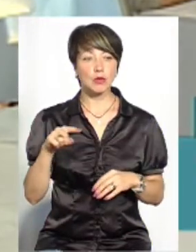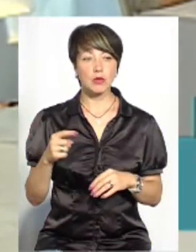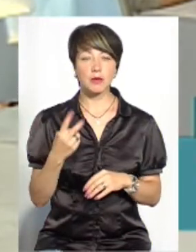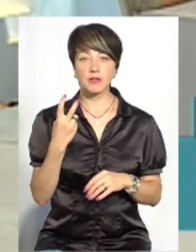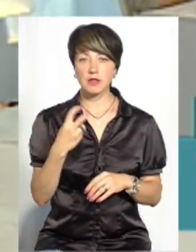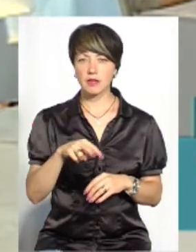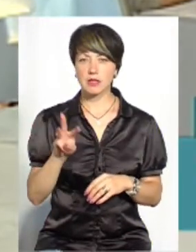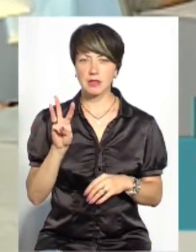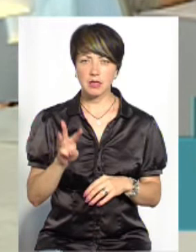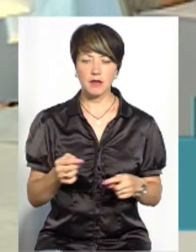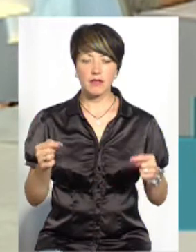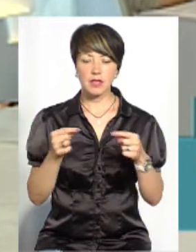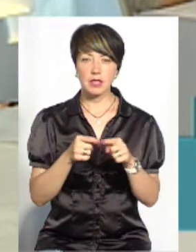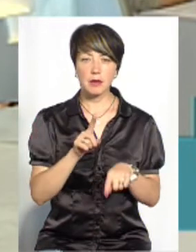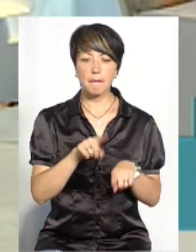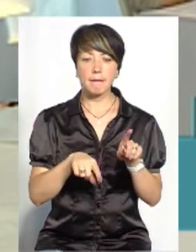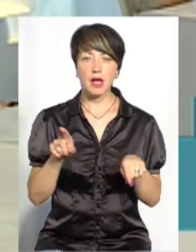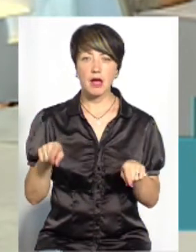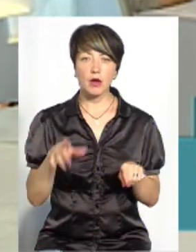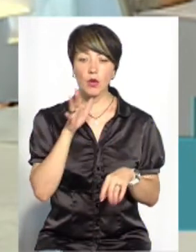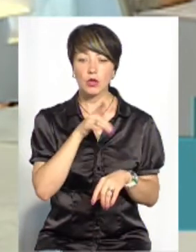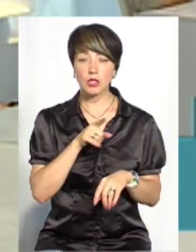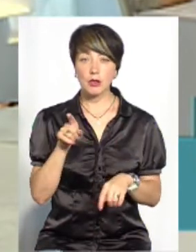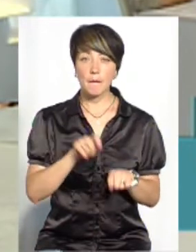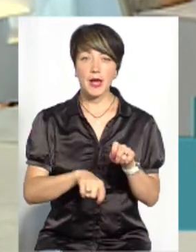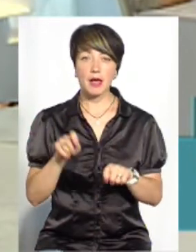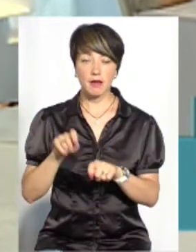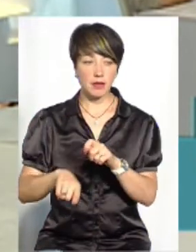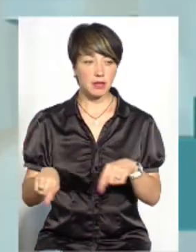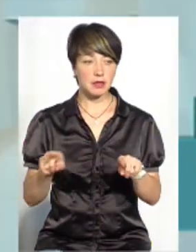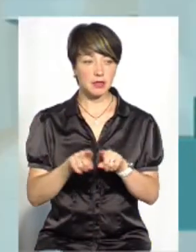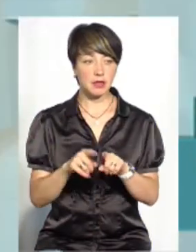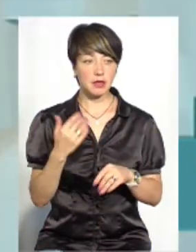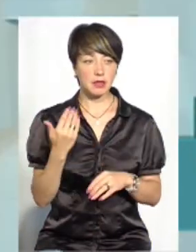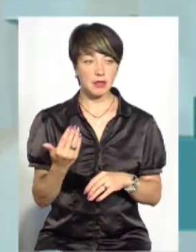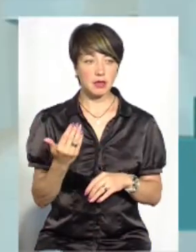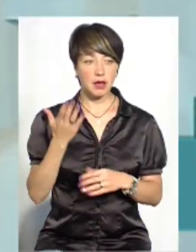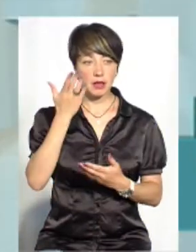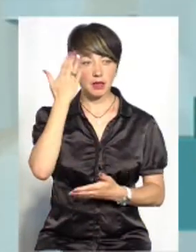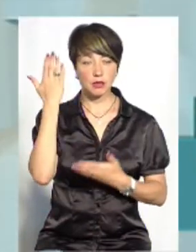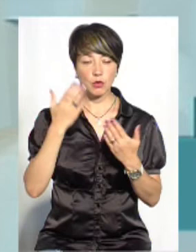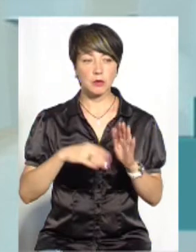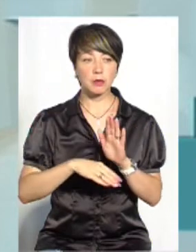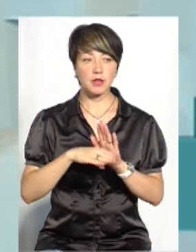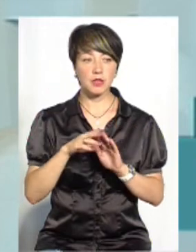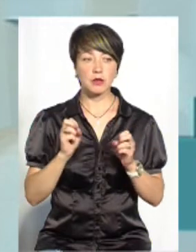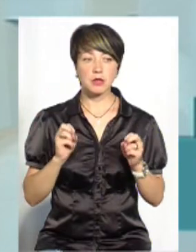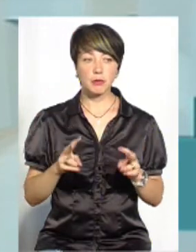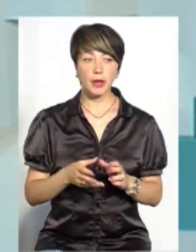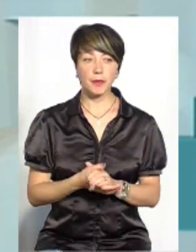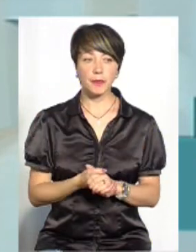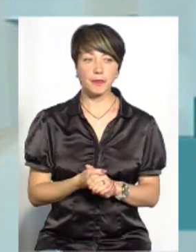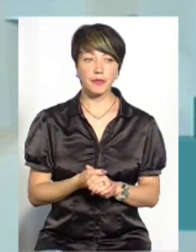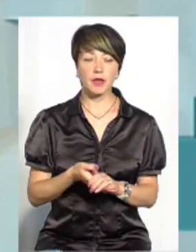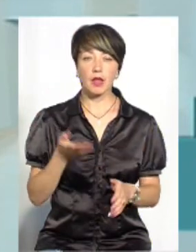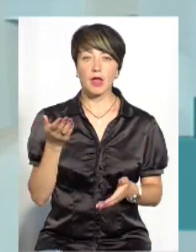223, визначено періодичність перевірки таких власників, які на балансі атракціони підвищеної безпеки.